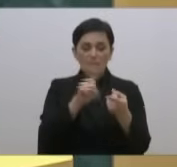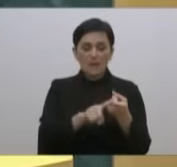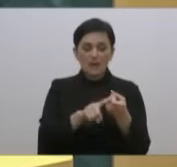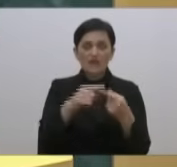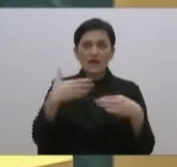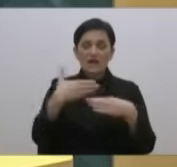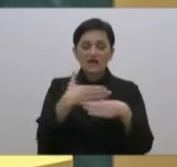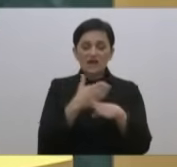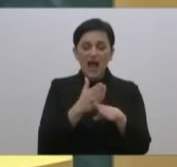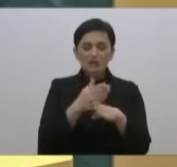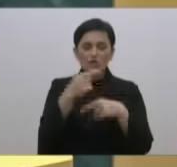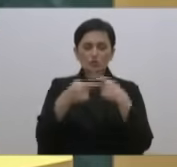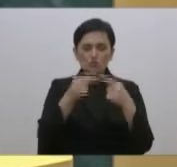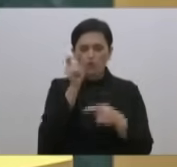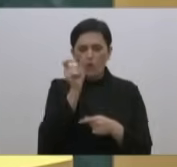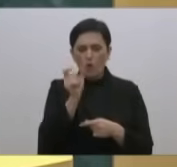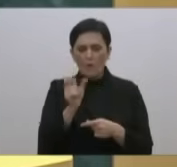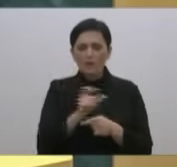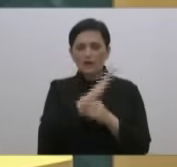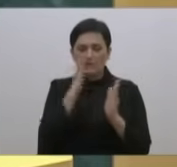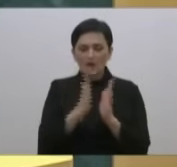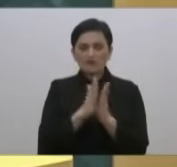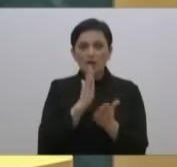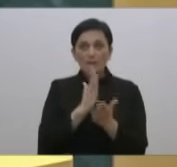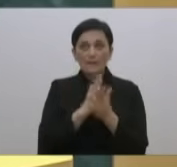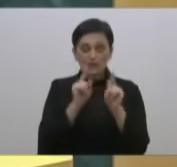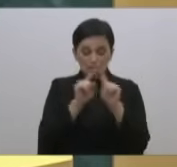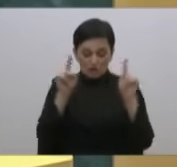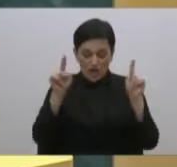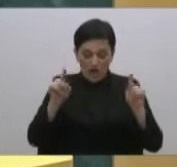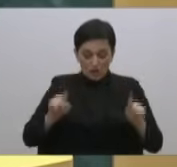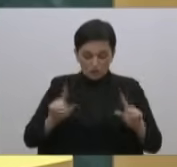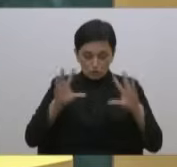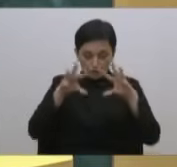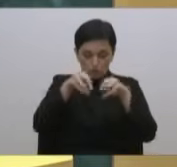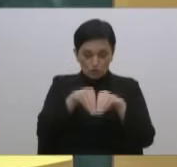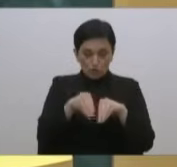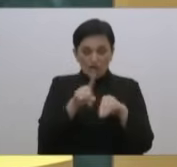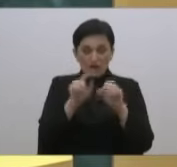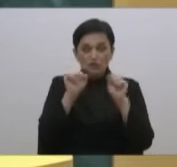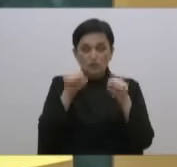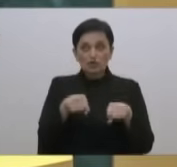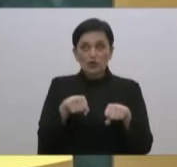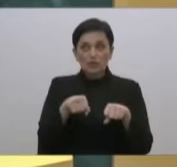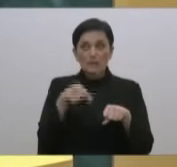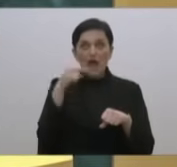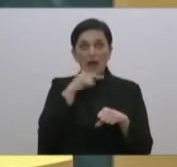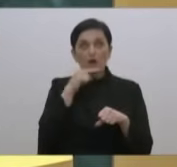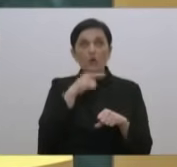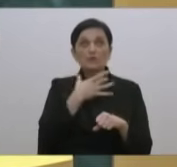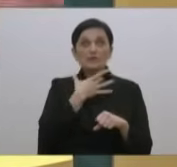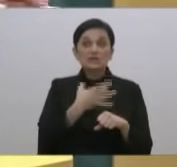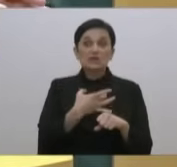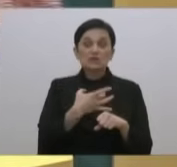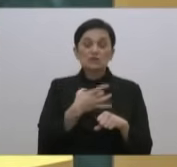შემდეგ განაწილების კოეფიციენტების და ასე შემდეგ ყველაფერი არის იმ ჩარჩოში, რაც კი შეიძლებოდა იმ ეკონომიკური